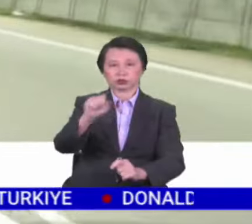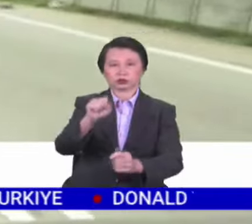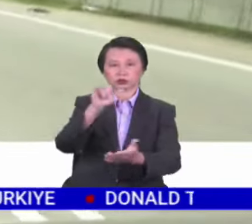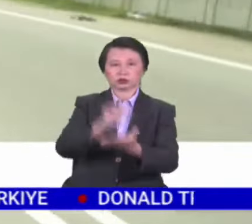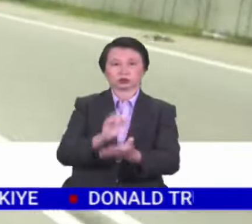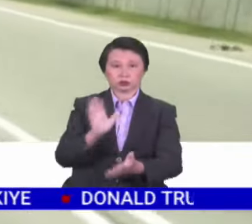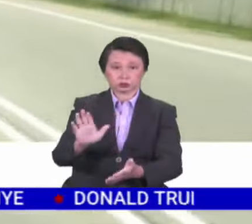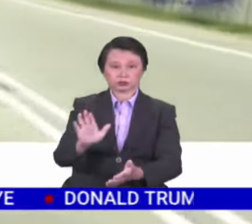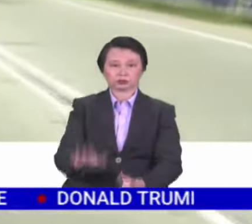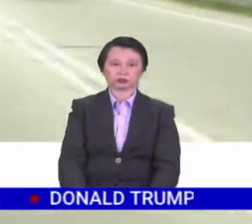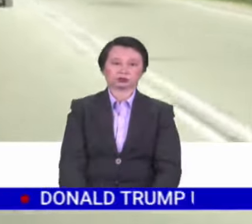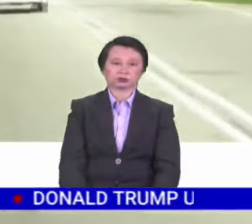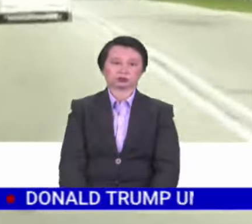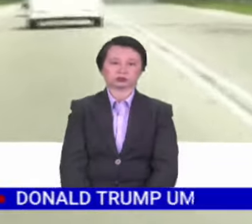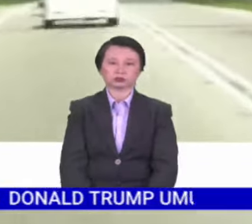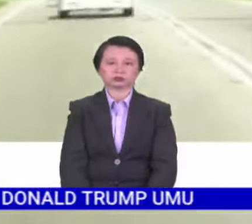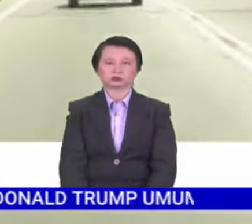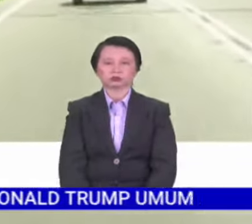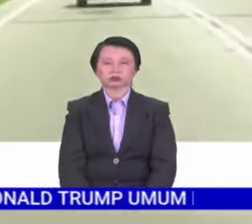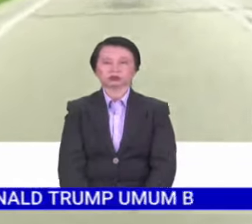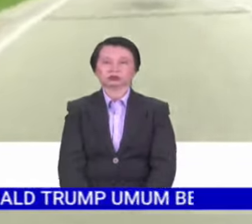terbabit.